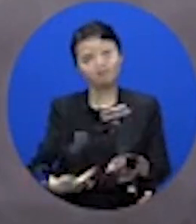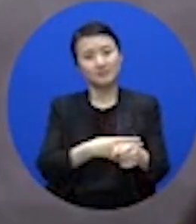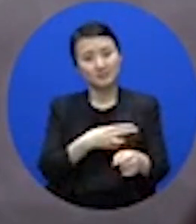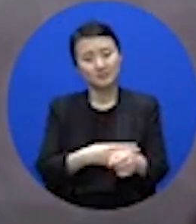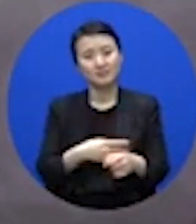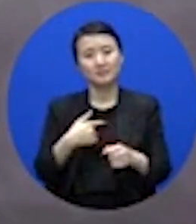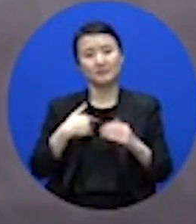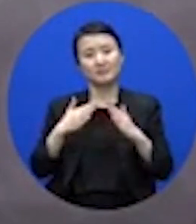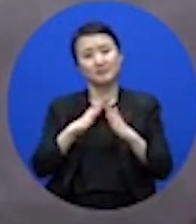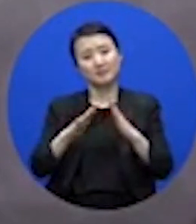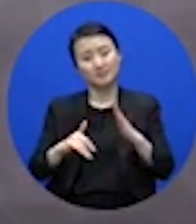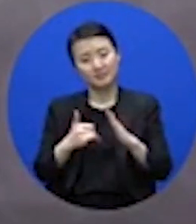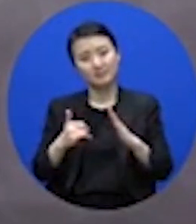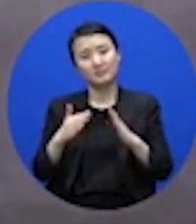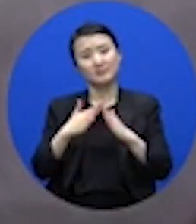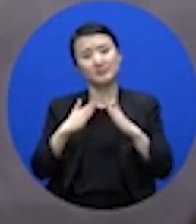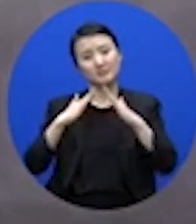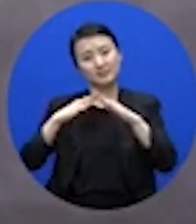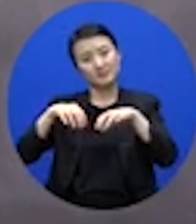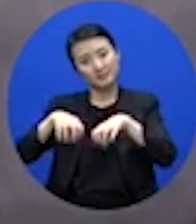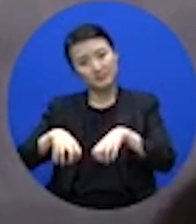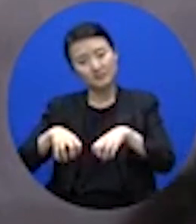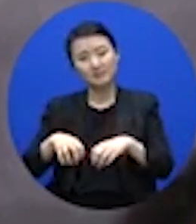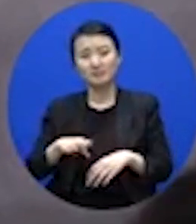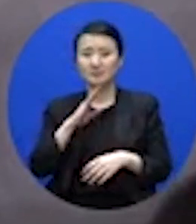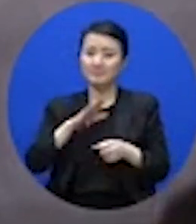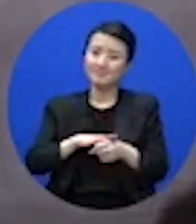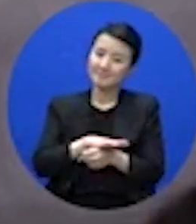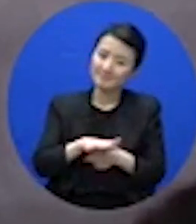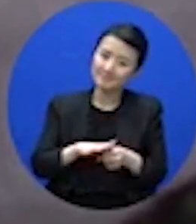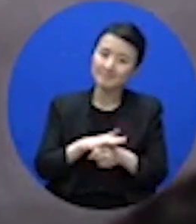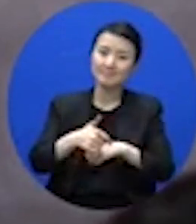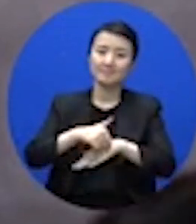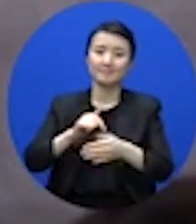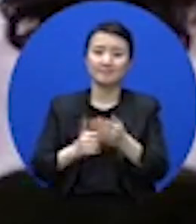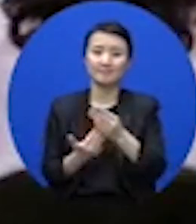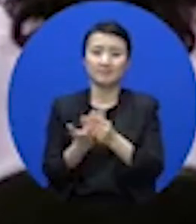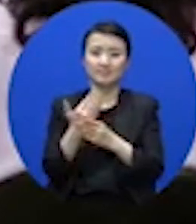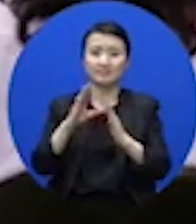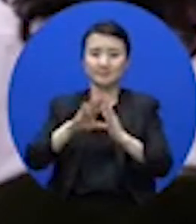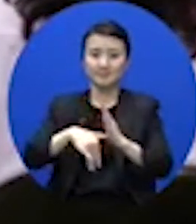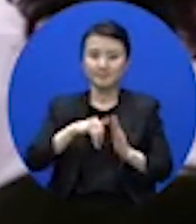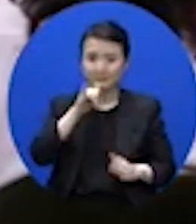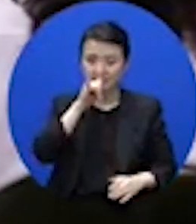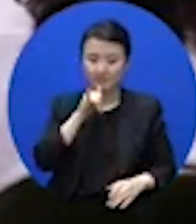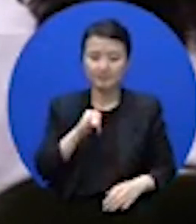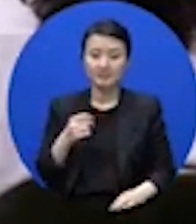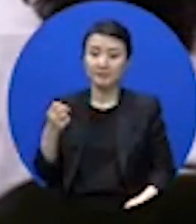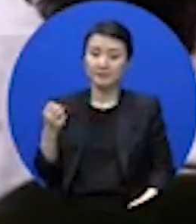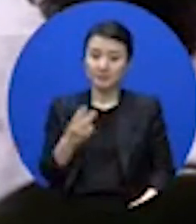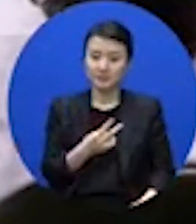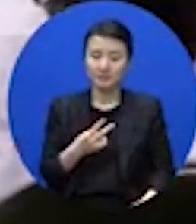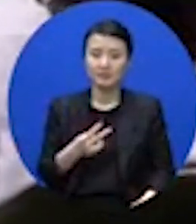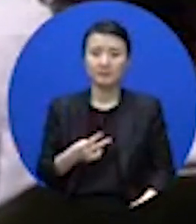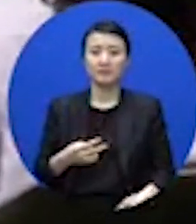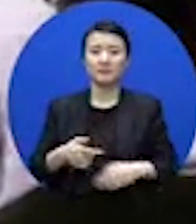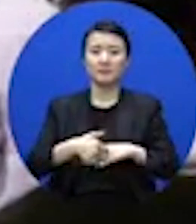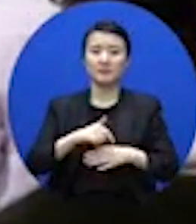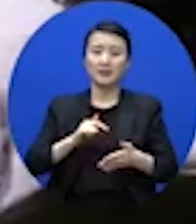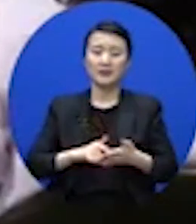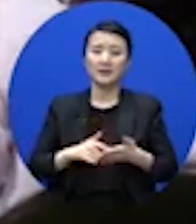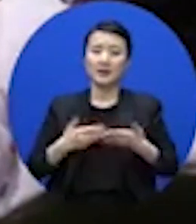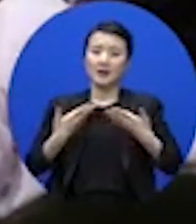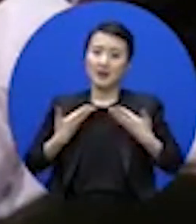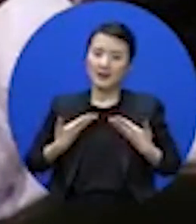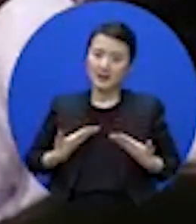내 이웃이 너무 사랑스러울 때가 있어요. 그렇죠? 그리고 또 어때요? 뭔가 안정되고 또